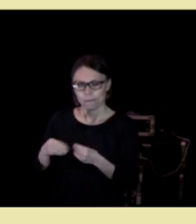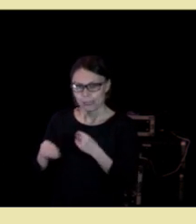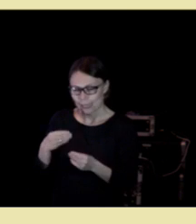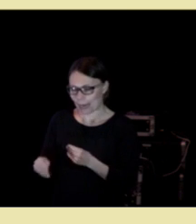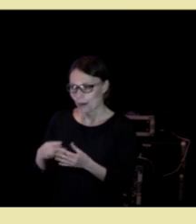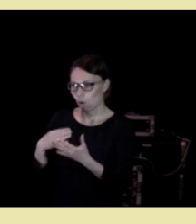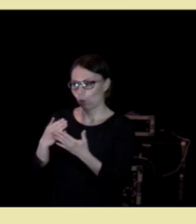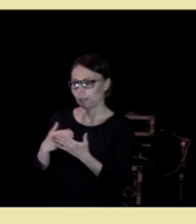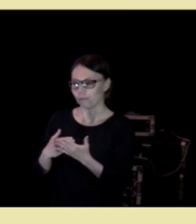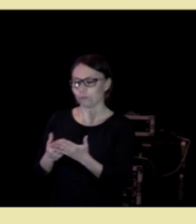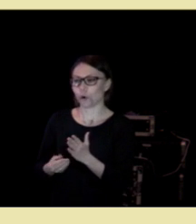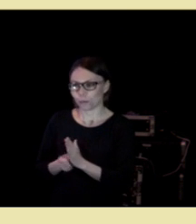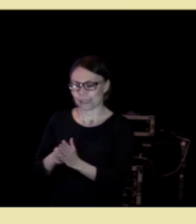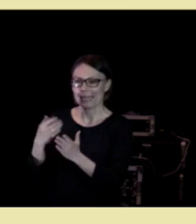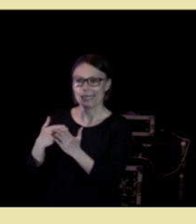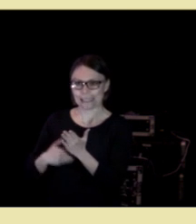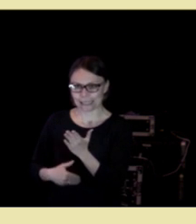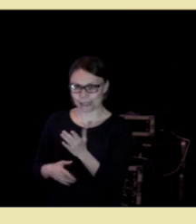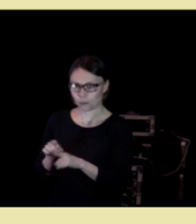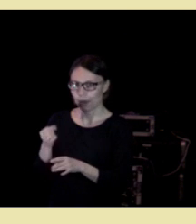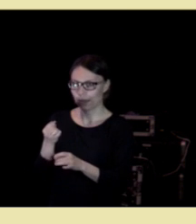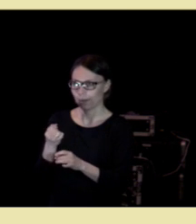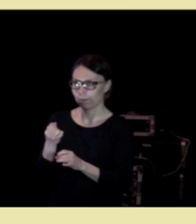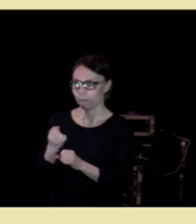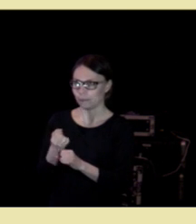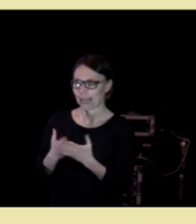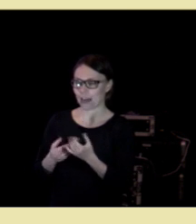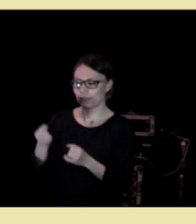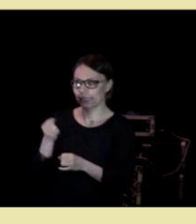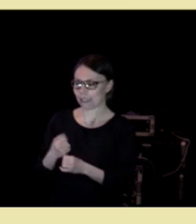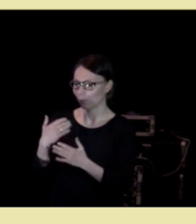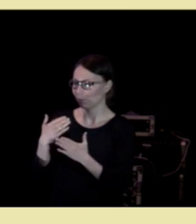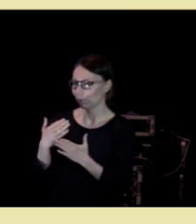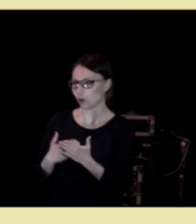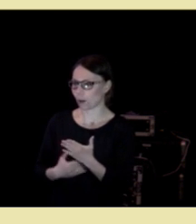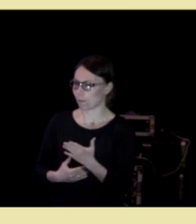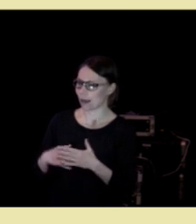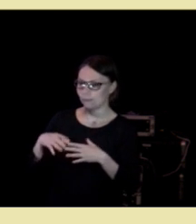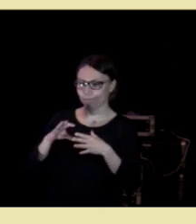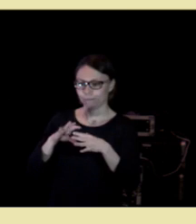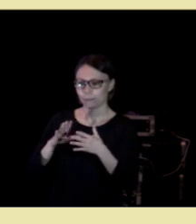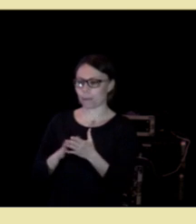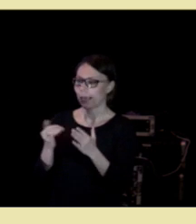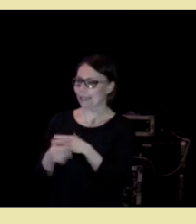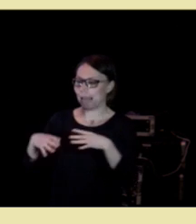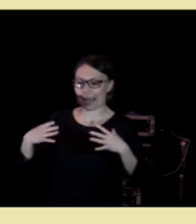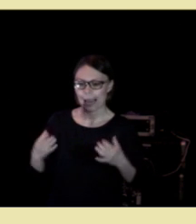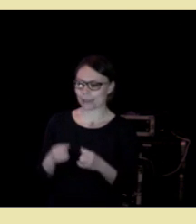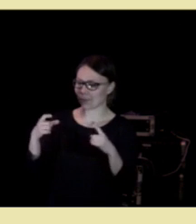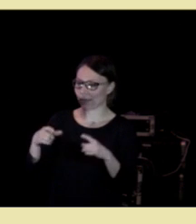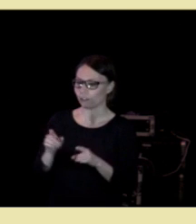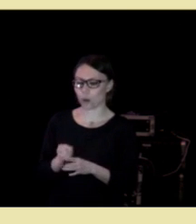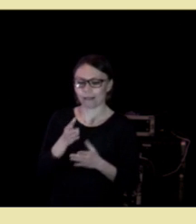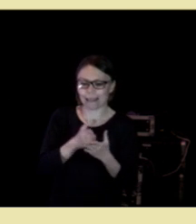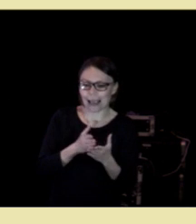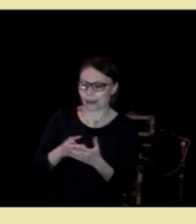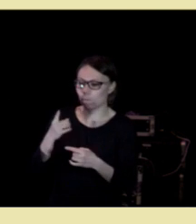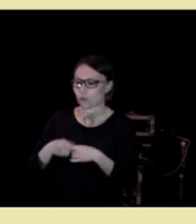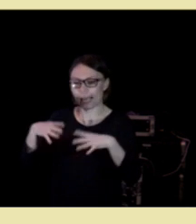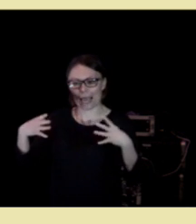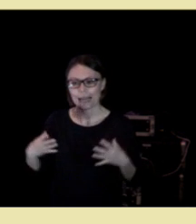brukliste, som en del av arbeidet I pasientsikkerhetsprogrammet, henger godt sammen med det helhetlige bildet. Så her både delene og helheten